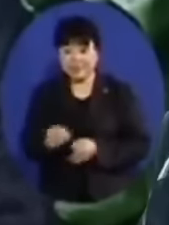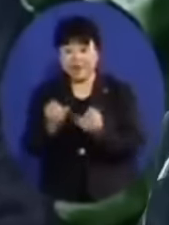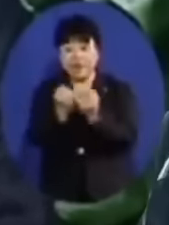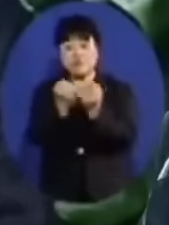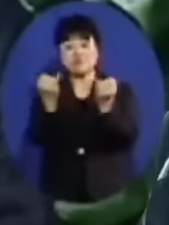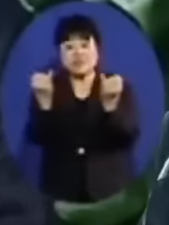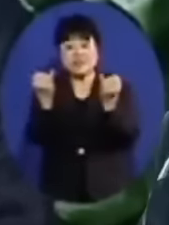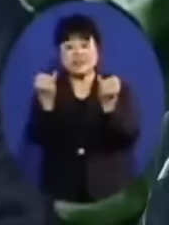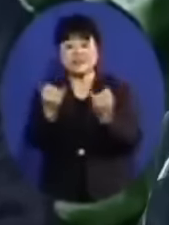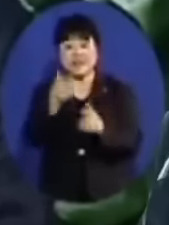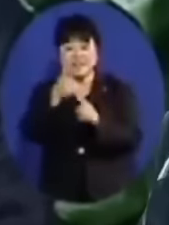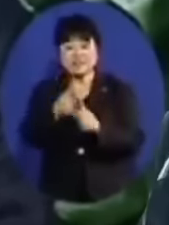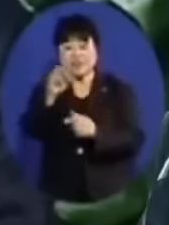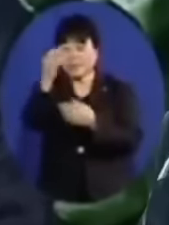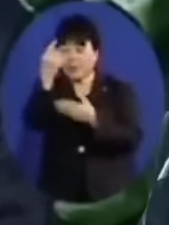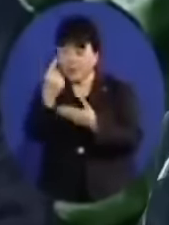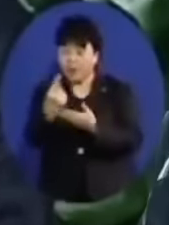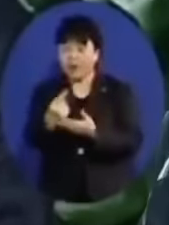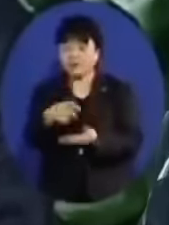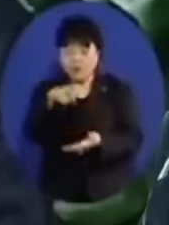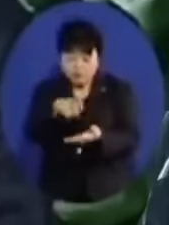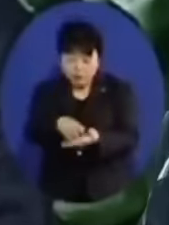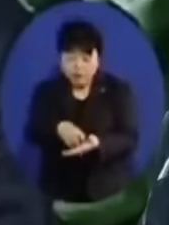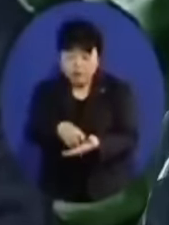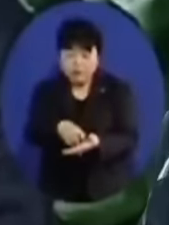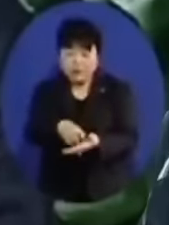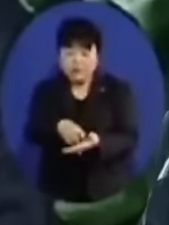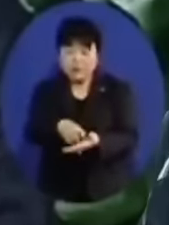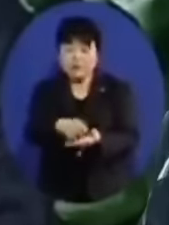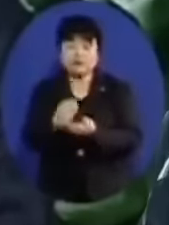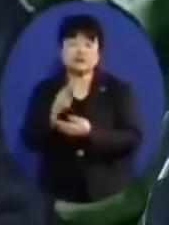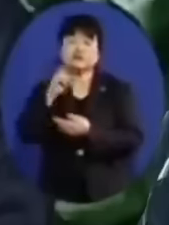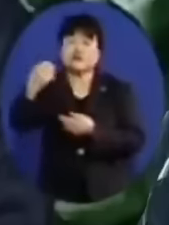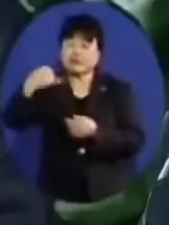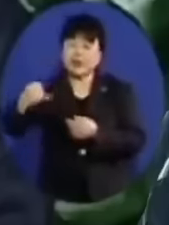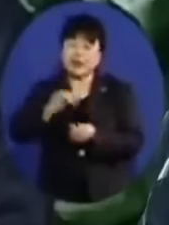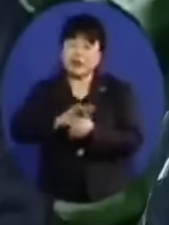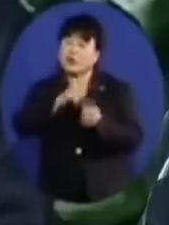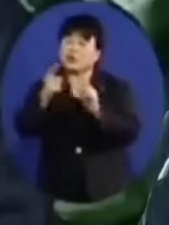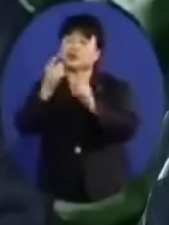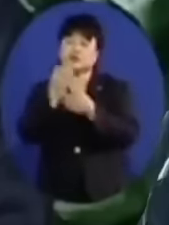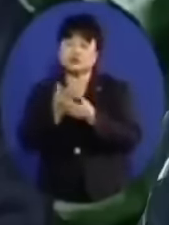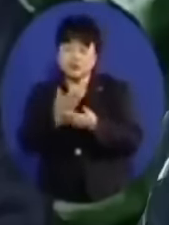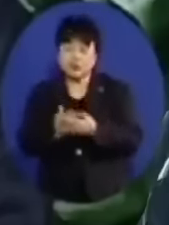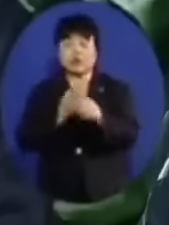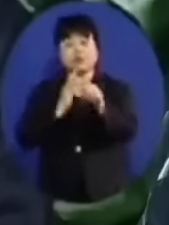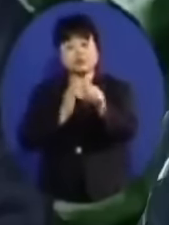부인이 예수님 앞에 와서 꿇어 엎드려서 주여 내 딸을 고쳐주소서.